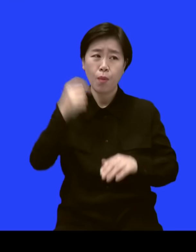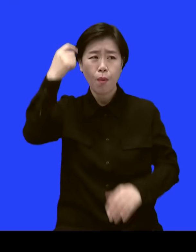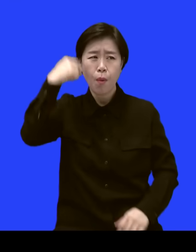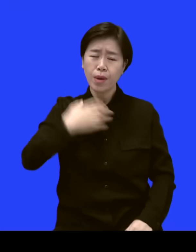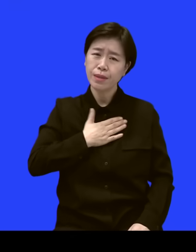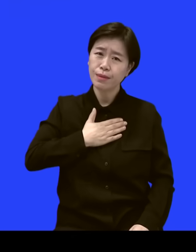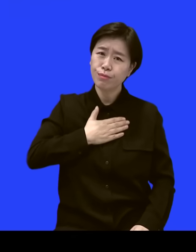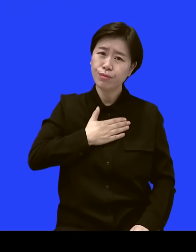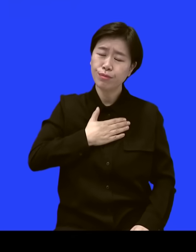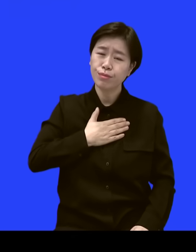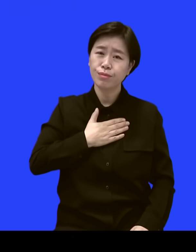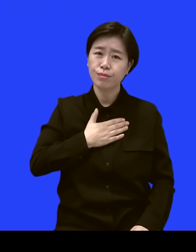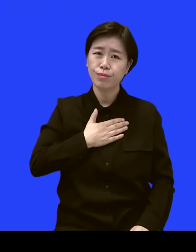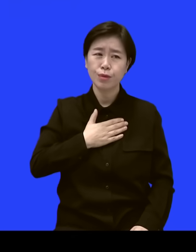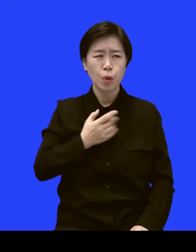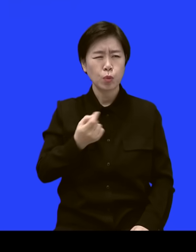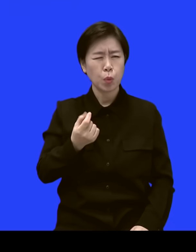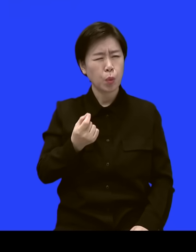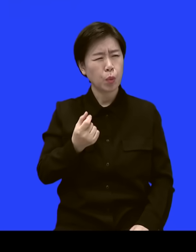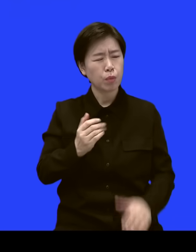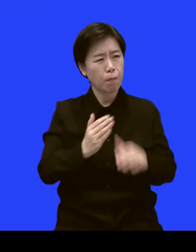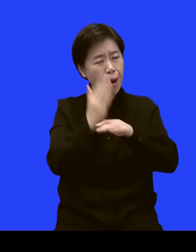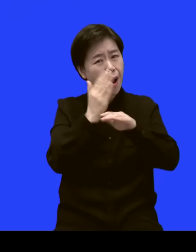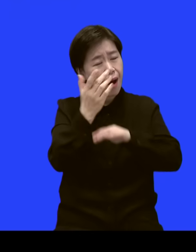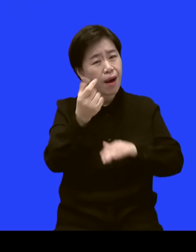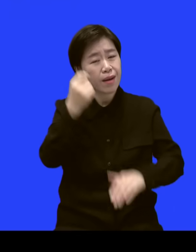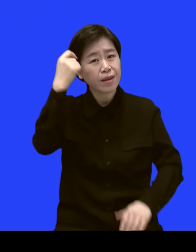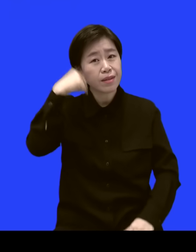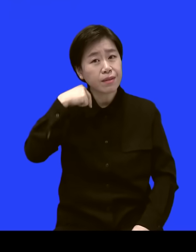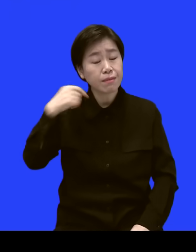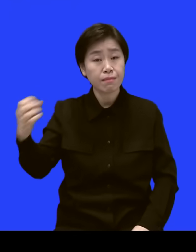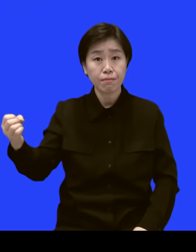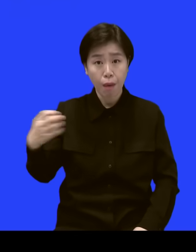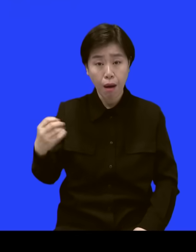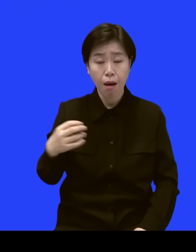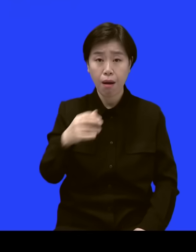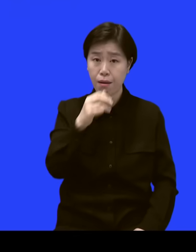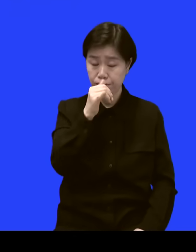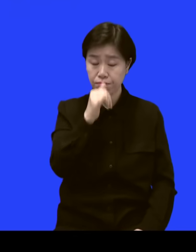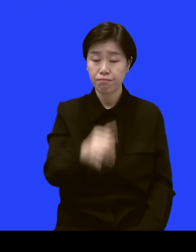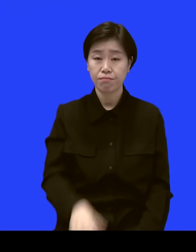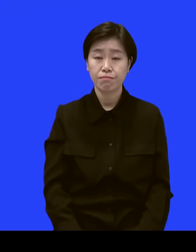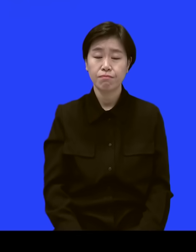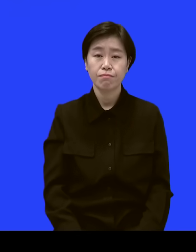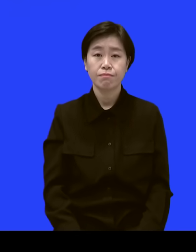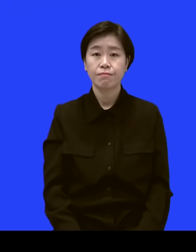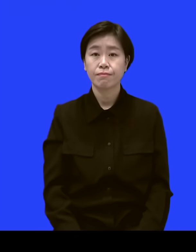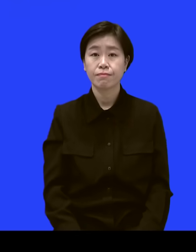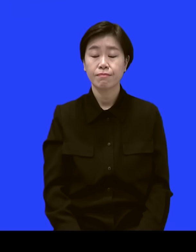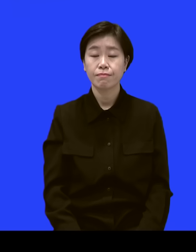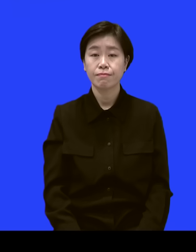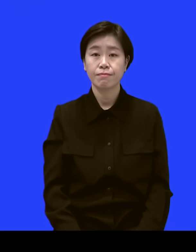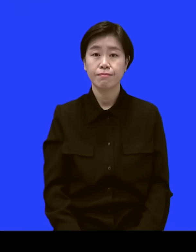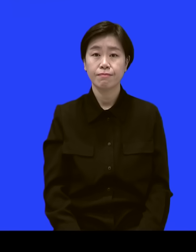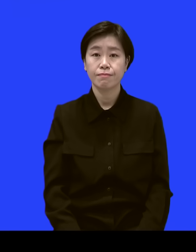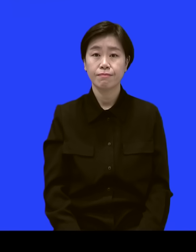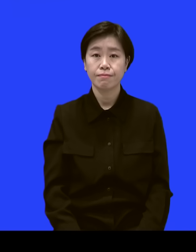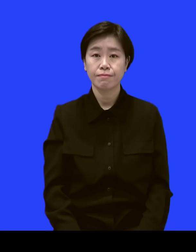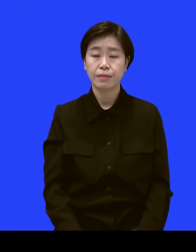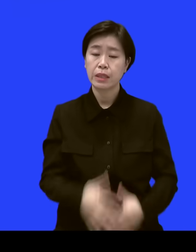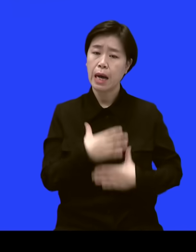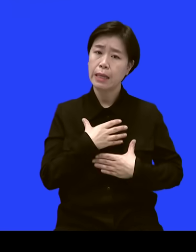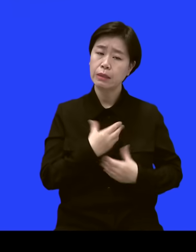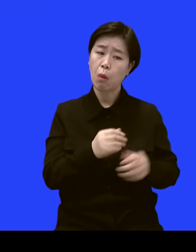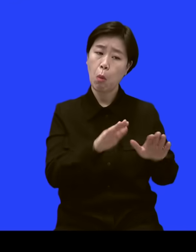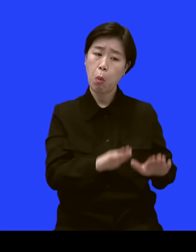말을 들었어요. 제가. 네. 예. 어느 순간 사라져도 이상하지 않은 애. 아, 예, 그렇게 또 뭔가 이렇게